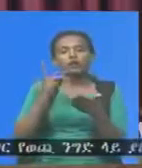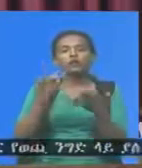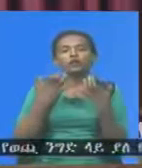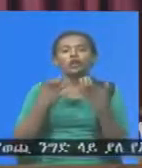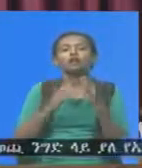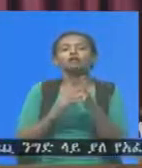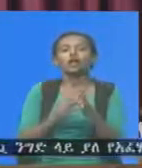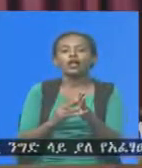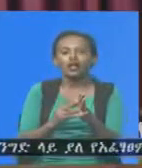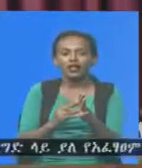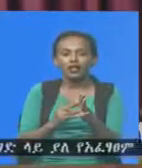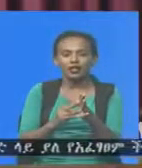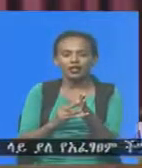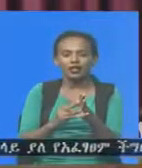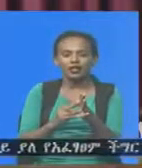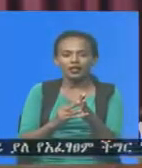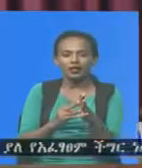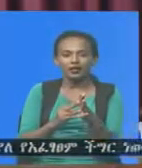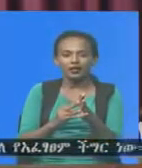ለምሳሌ